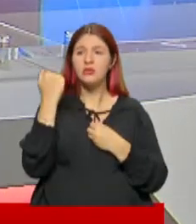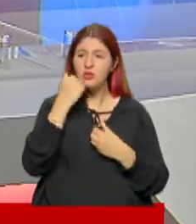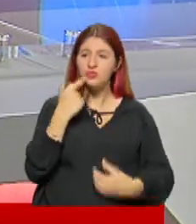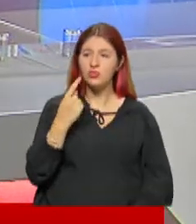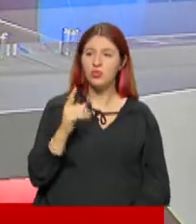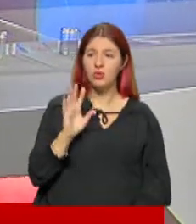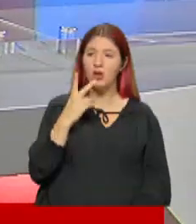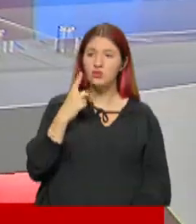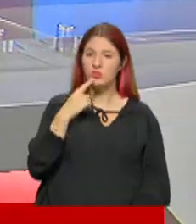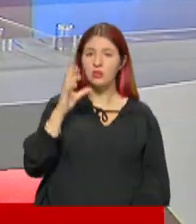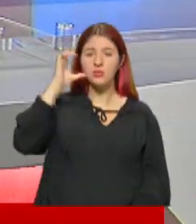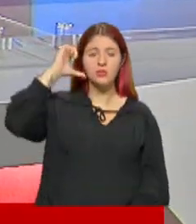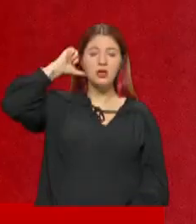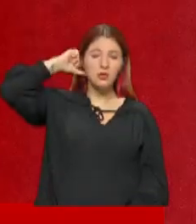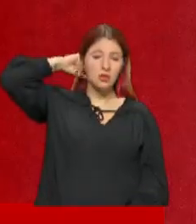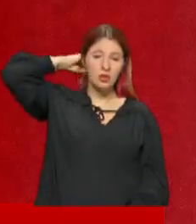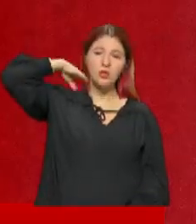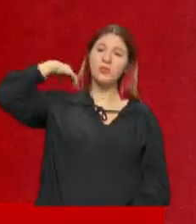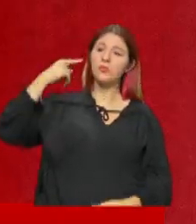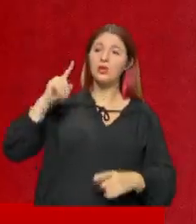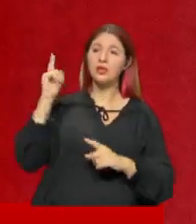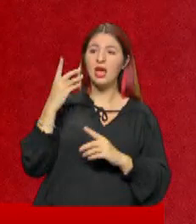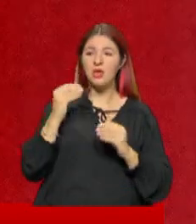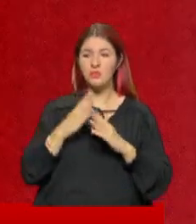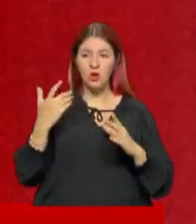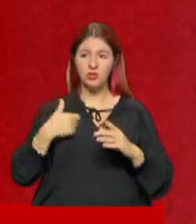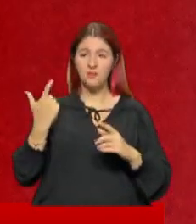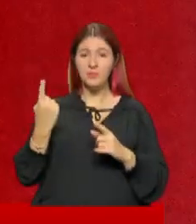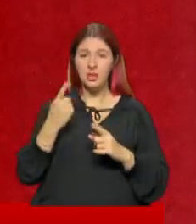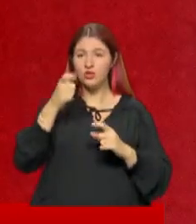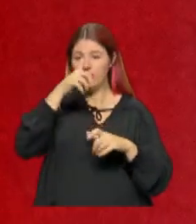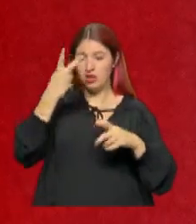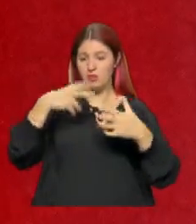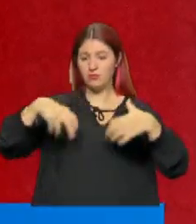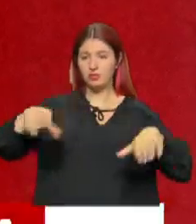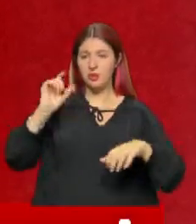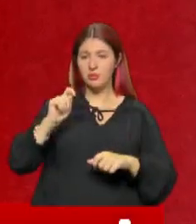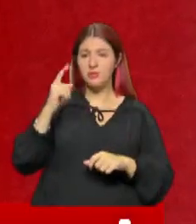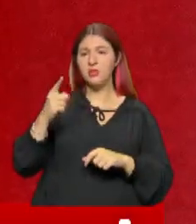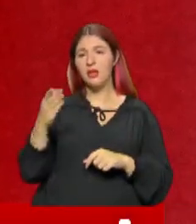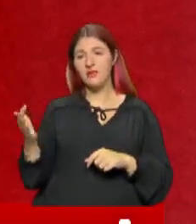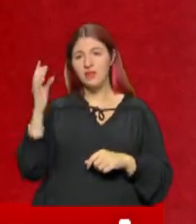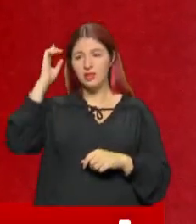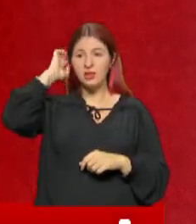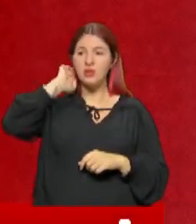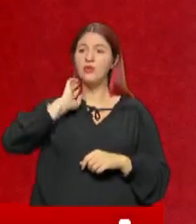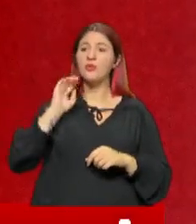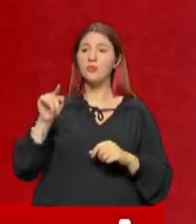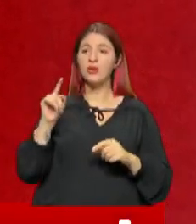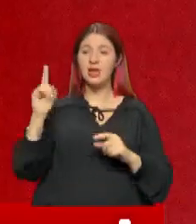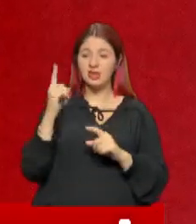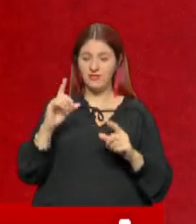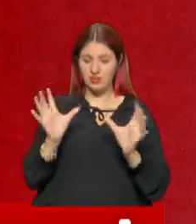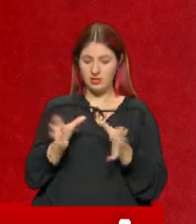söylüyorlar, çok açık söyleyeyim. Yani şimdi bakın, bu iktidarın en büyük özelliklerinden bir tanesi Türkiye'yi ikiye böldüler. Bir tarafta bu iktidar ve